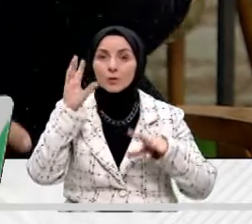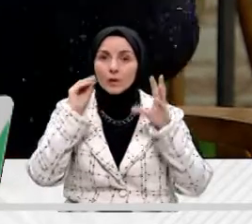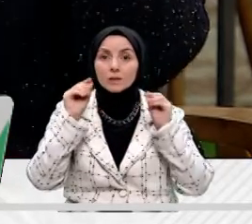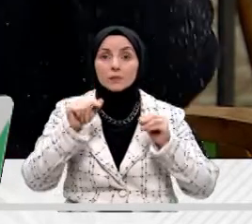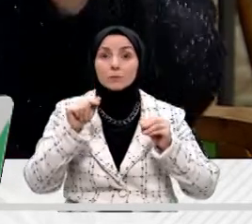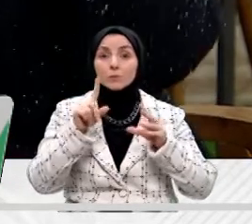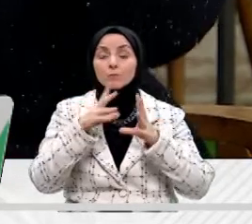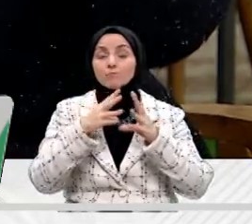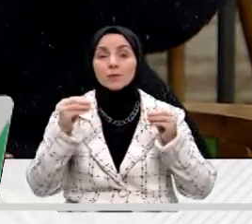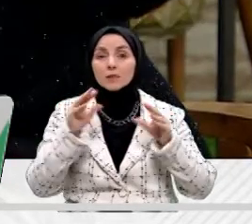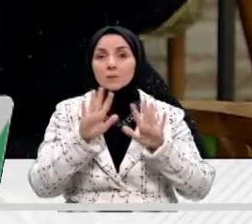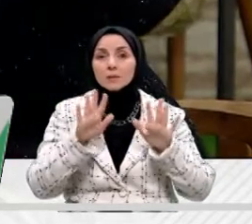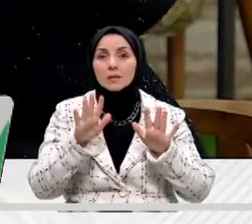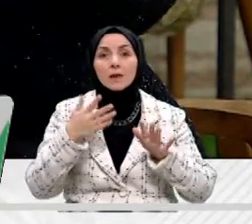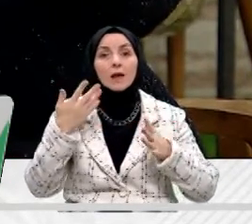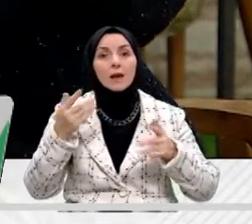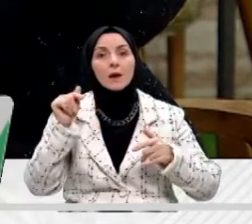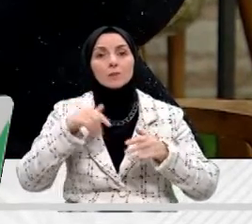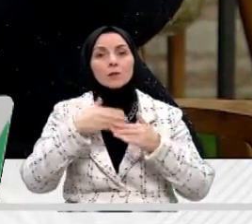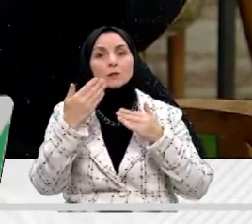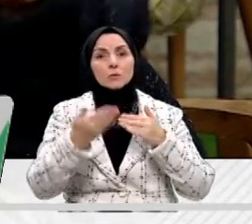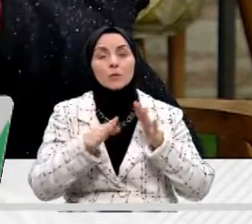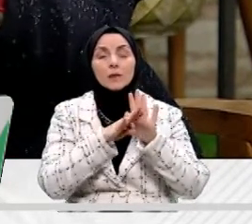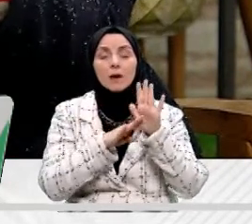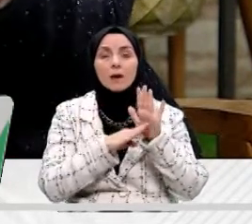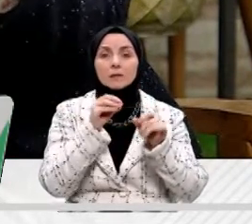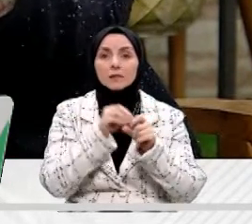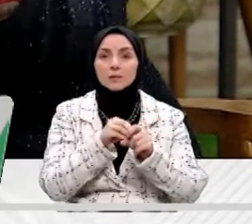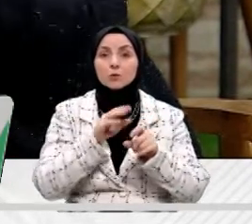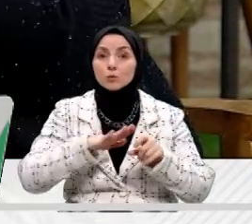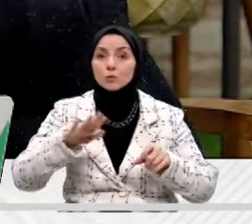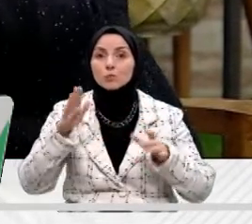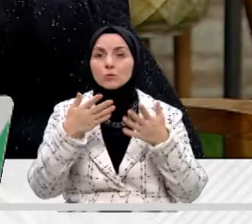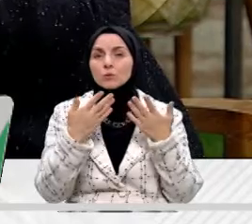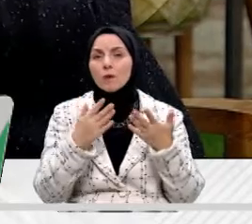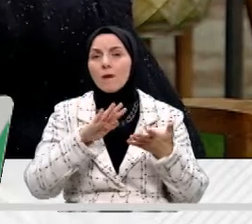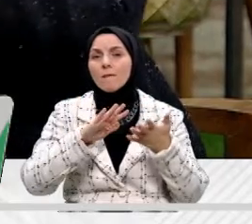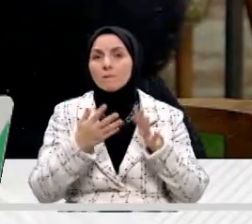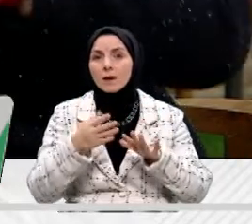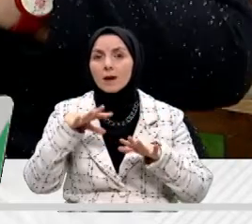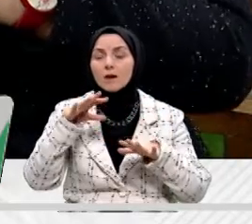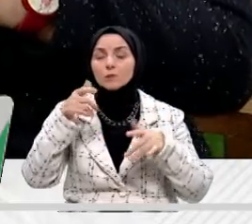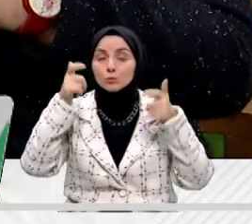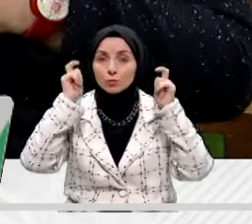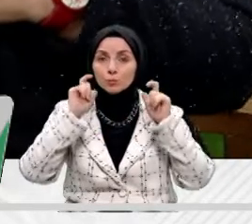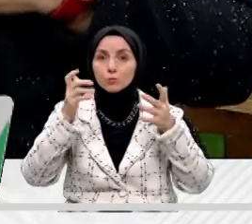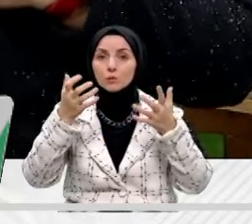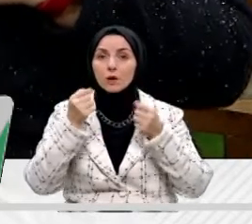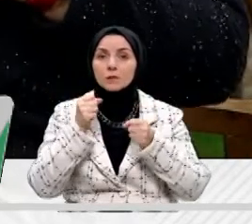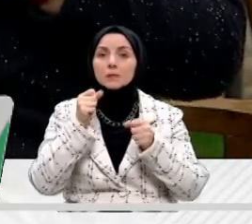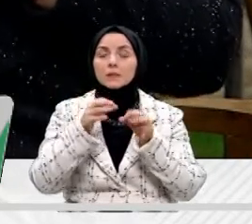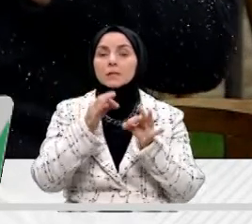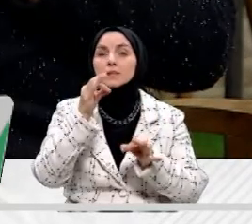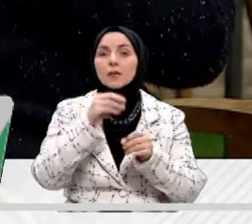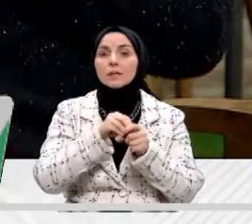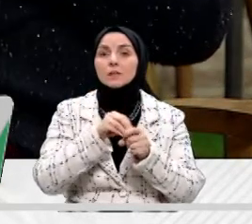Eğer siz bundan sonraki hayat için evladınız veya sorumluluk taşıdığınız için kendinizi değiştirmeye